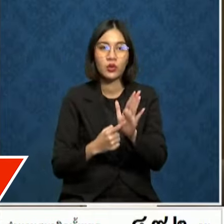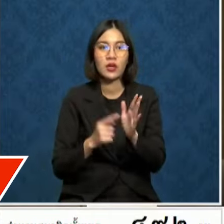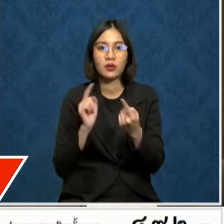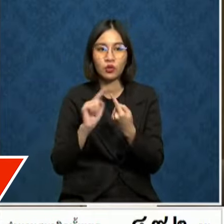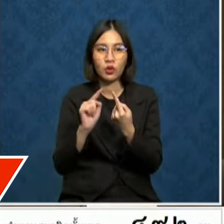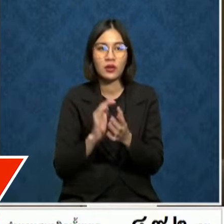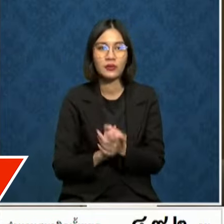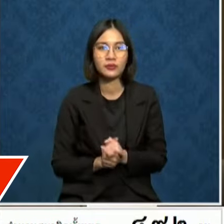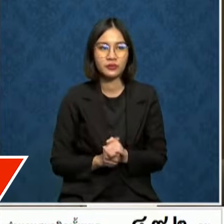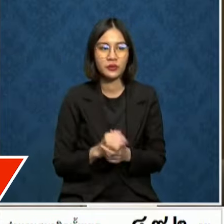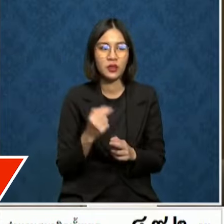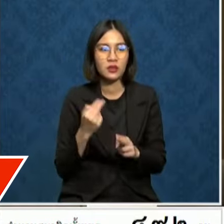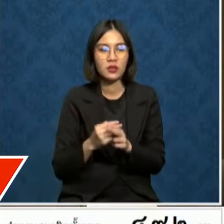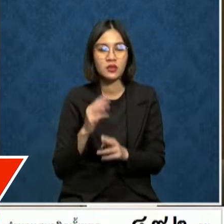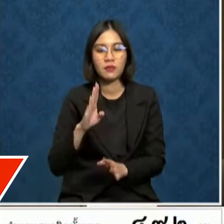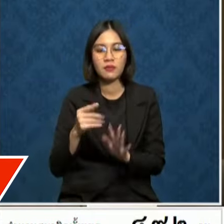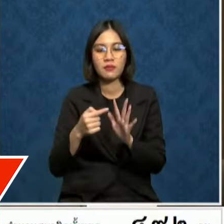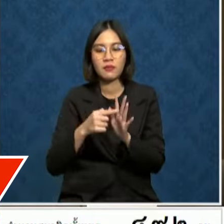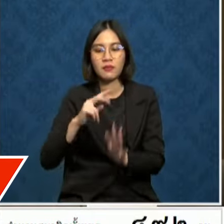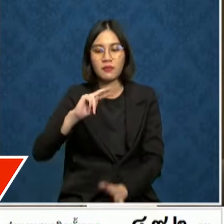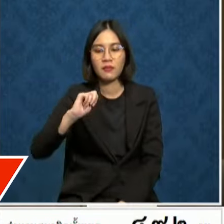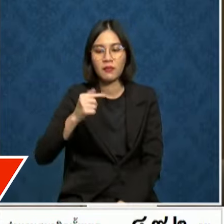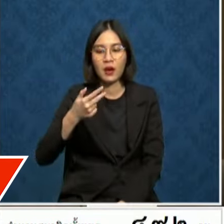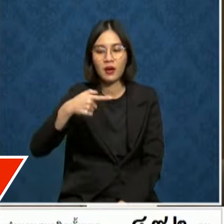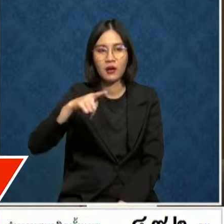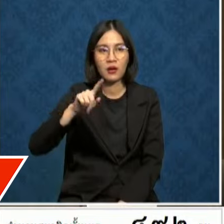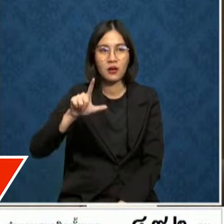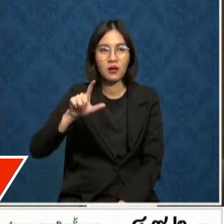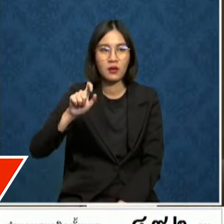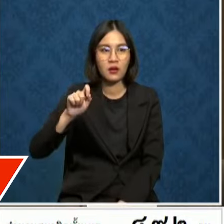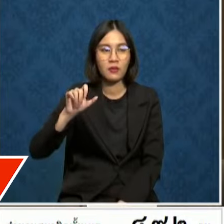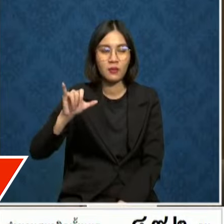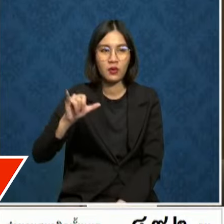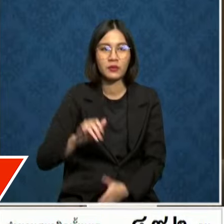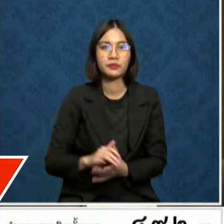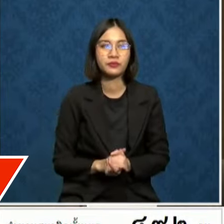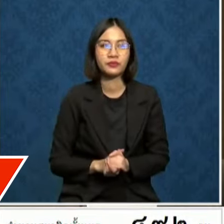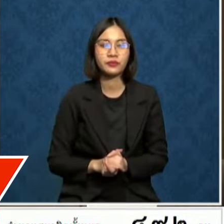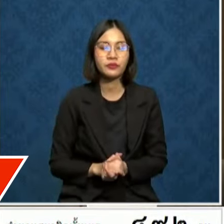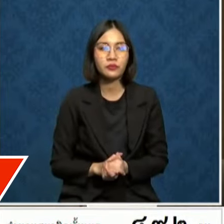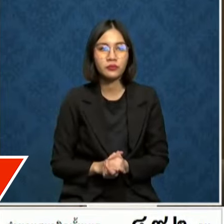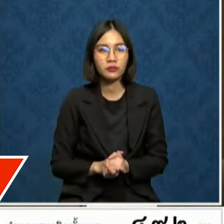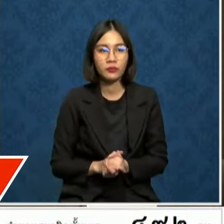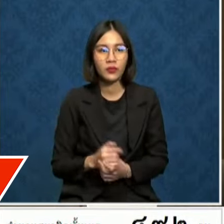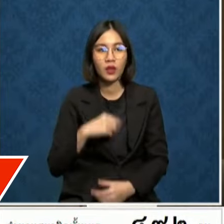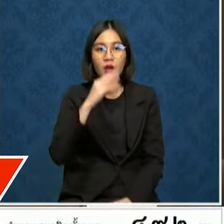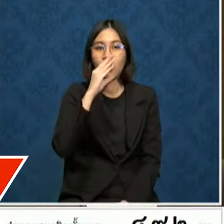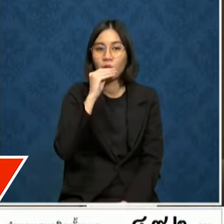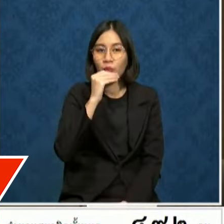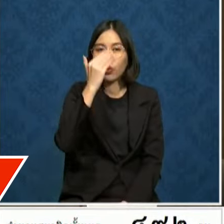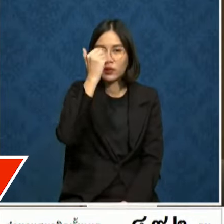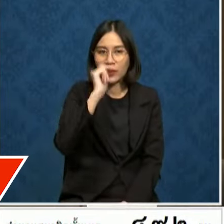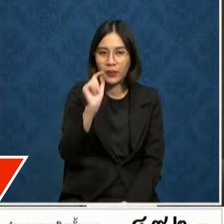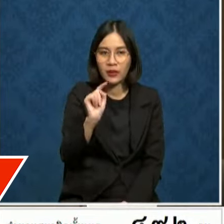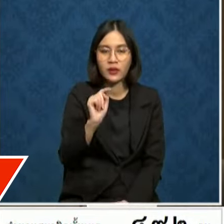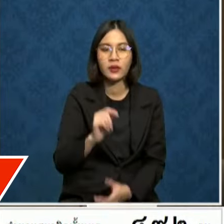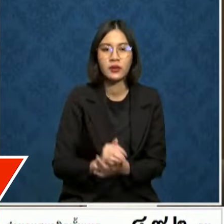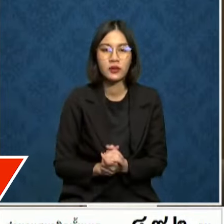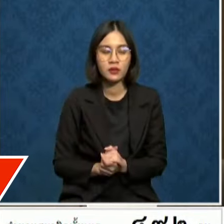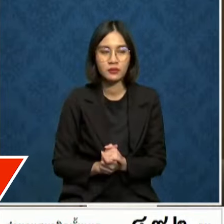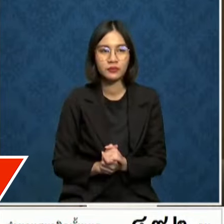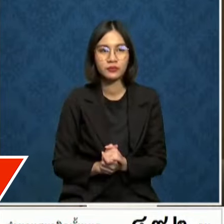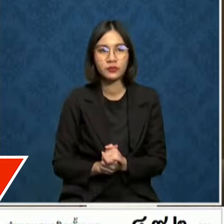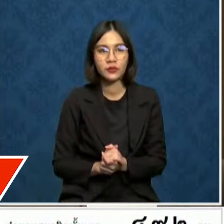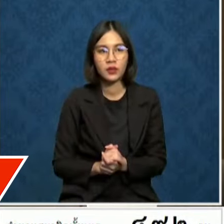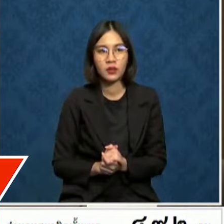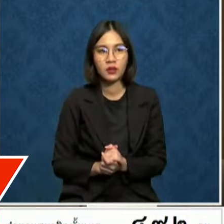บางกลอยใจแผ่นดินค่ะท่านอ่าโอเคค่ะกรณีที่ต้องที่พูดถึงไม่ได้ไม่พูดถึงไม่ได้นะคะก็คือ